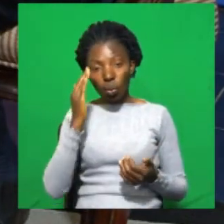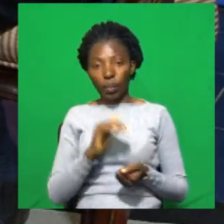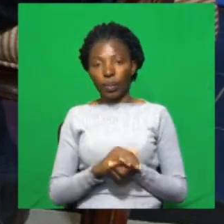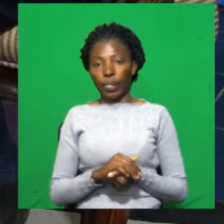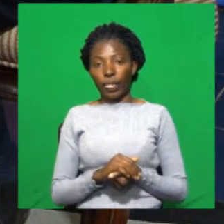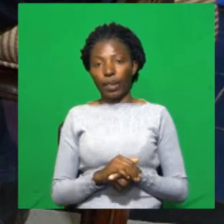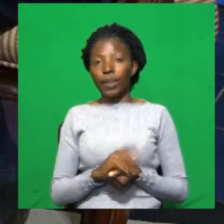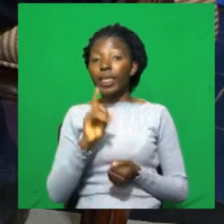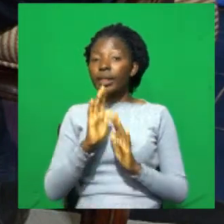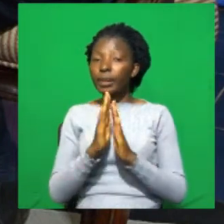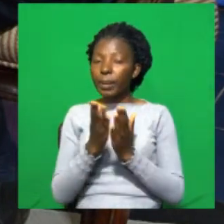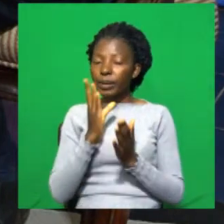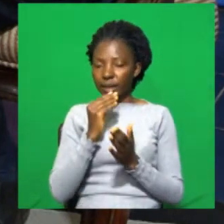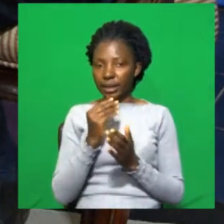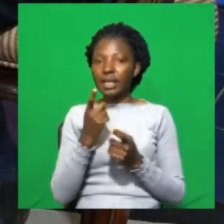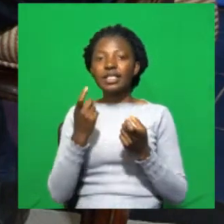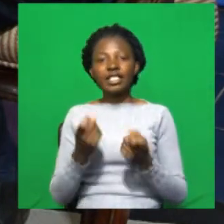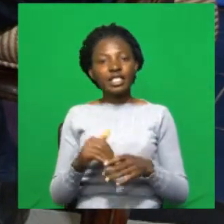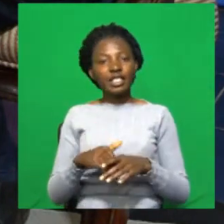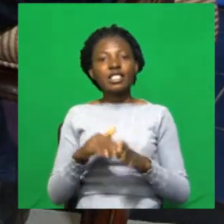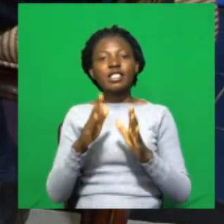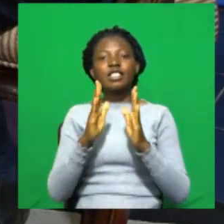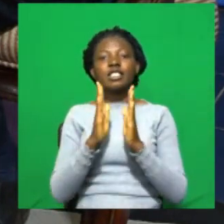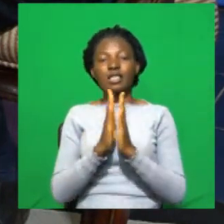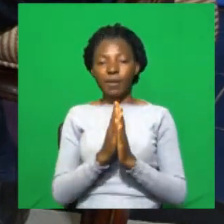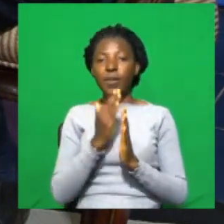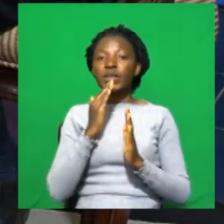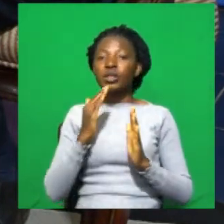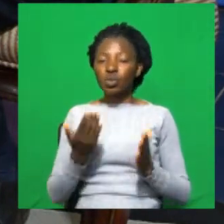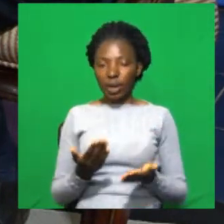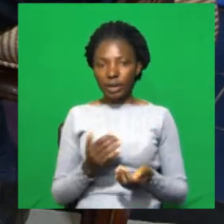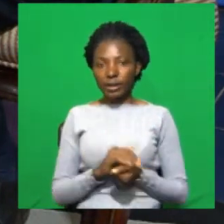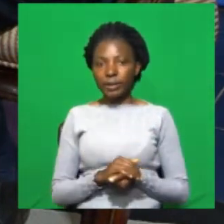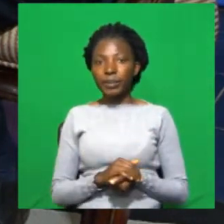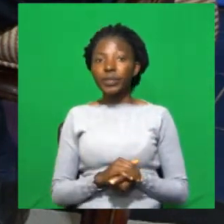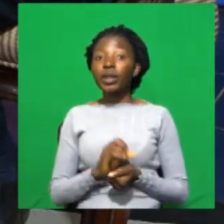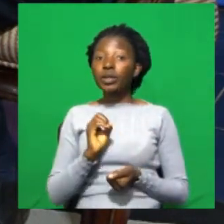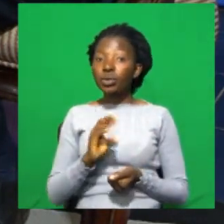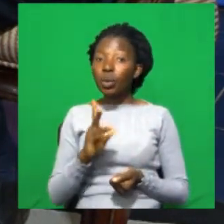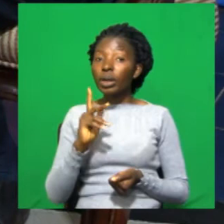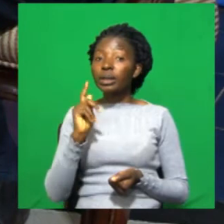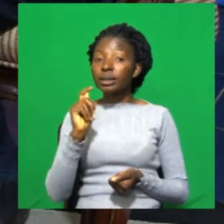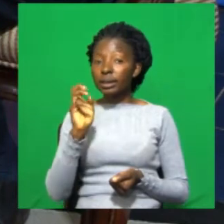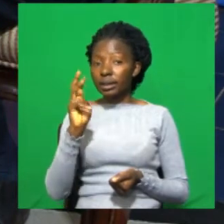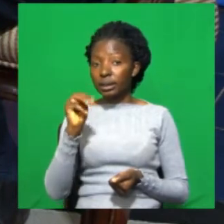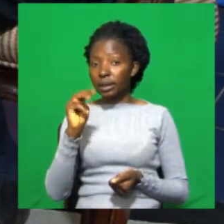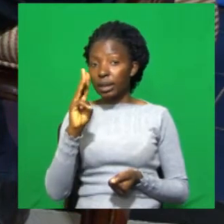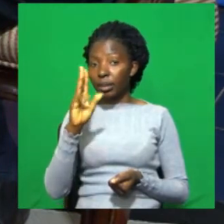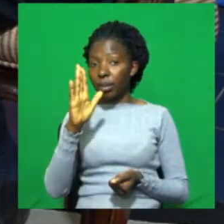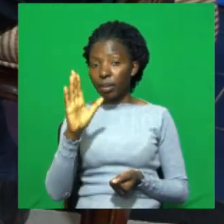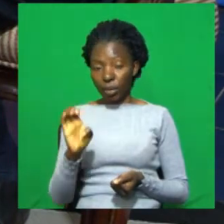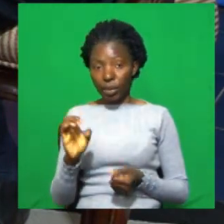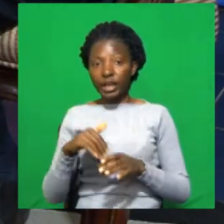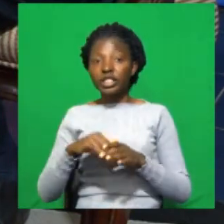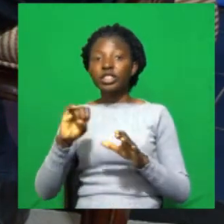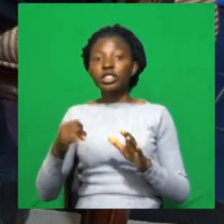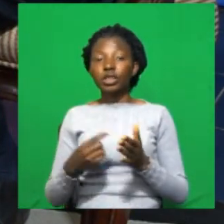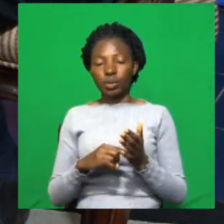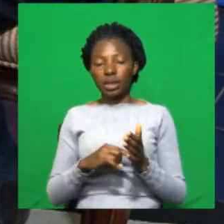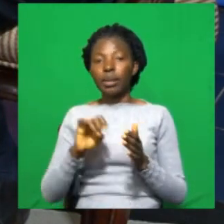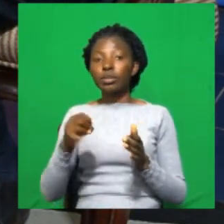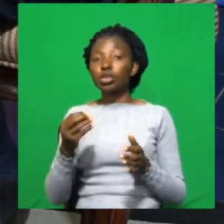kuona kuti bhaibheri parinoti anogara mutemberi riri kurevei. Saka titotanga ine temberi yacho iyoyo iri kufungidzirwa iri kujerusarema